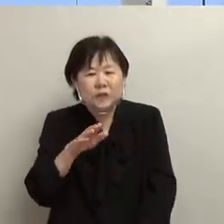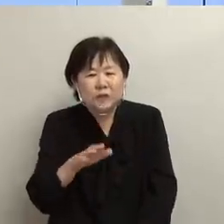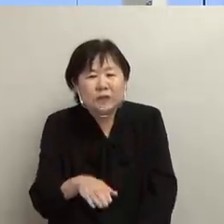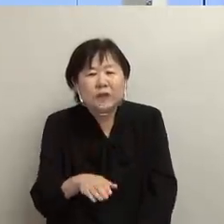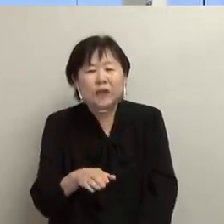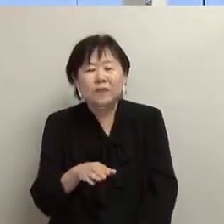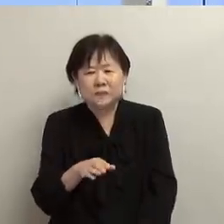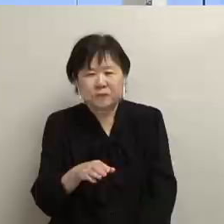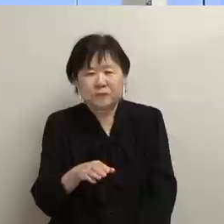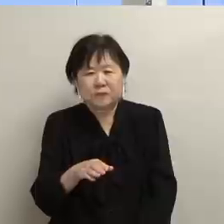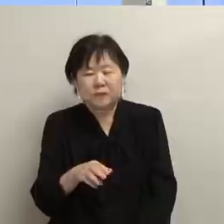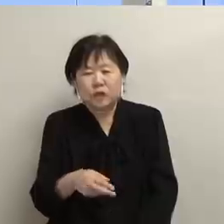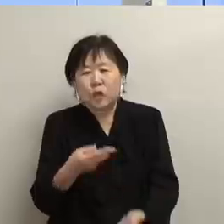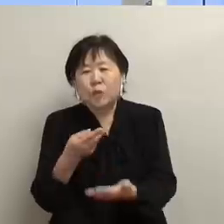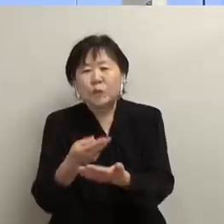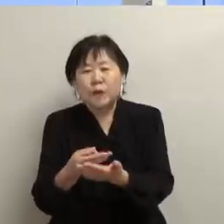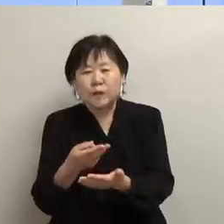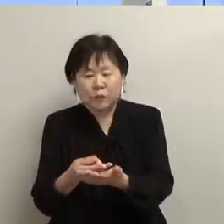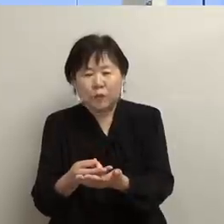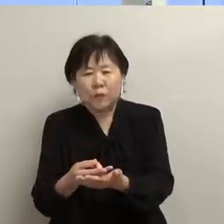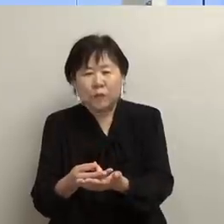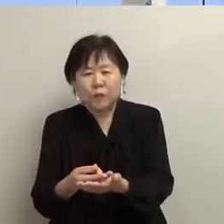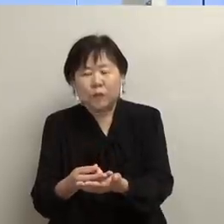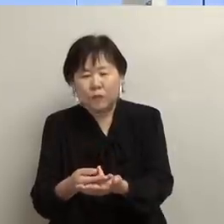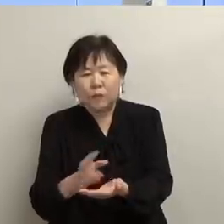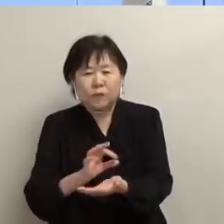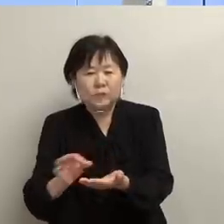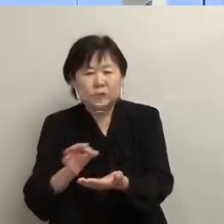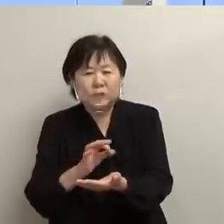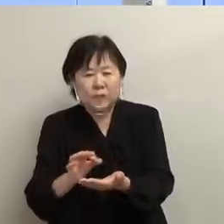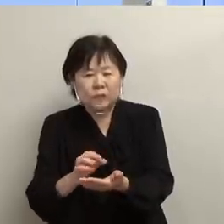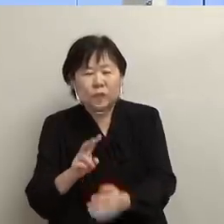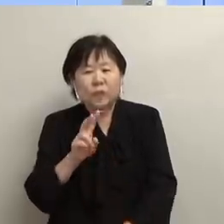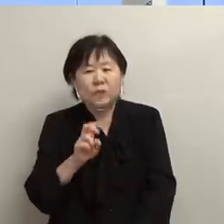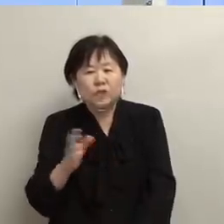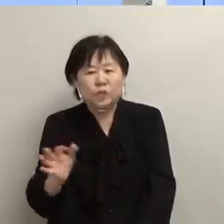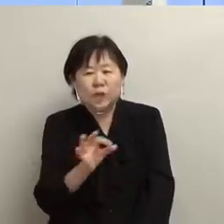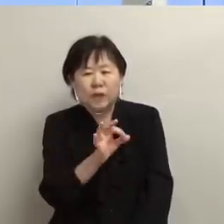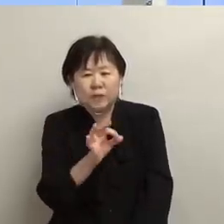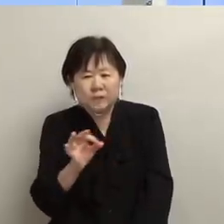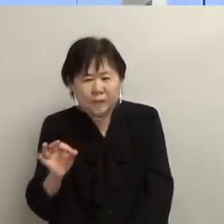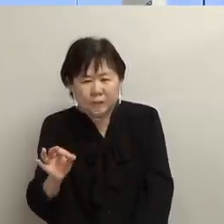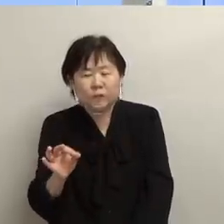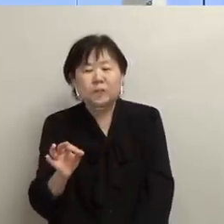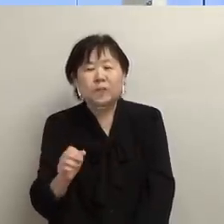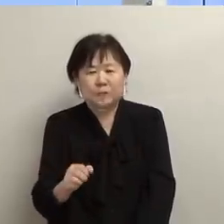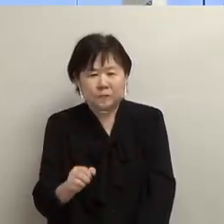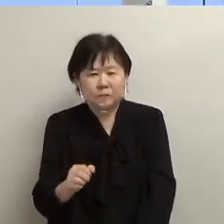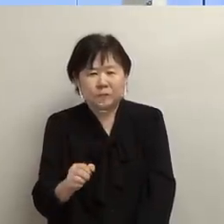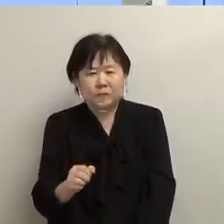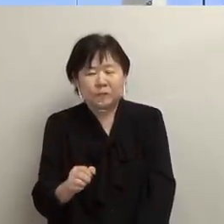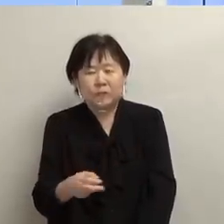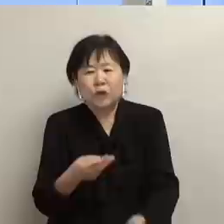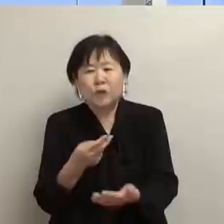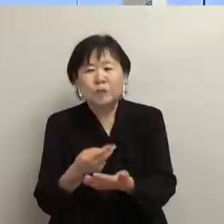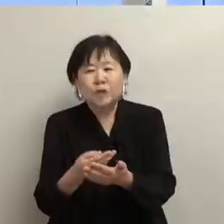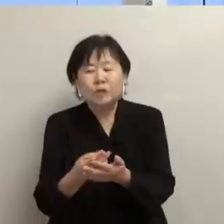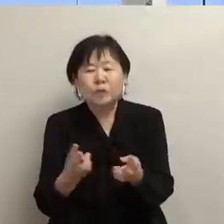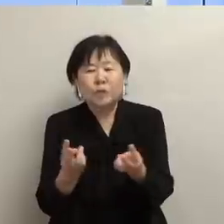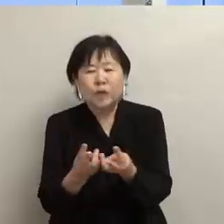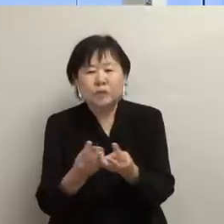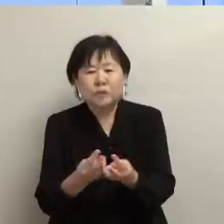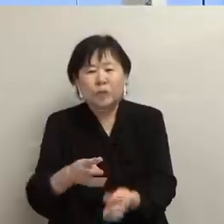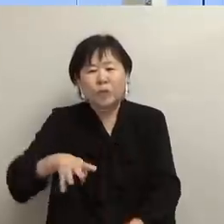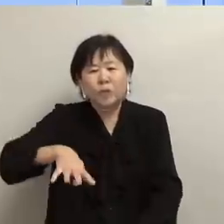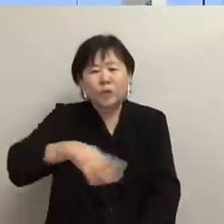病床稼働率を20名と20%台に抑えるとそして病床大数を452